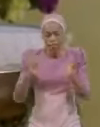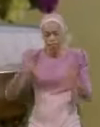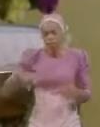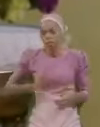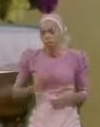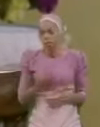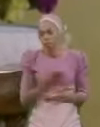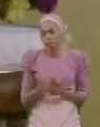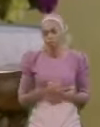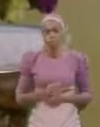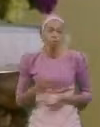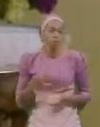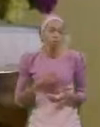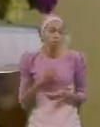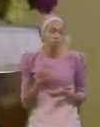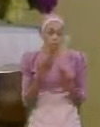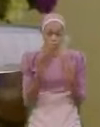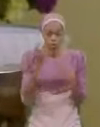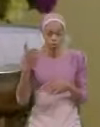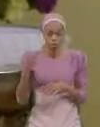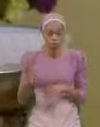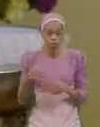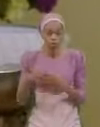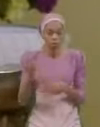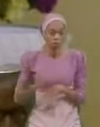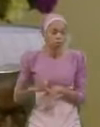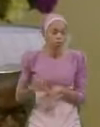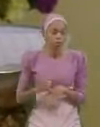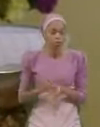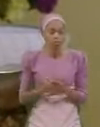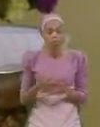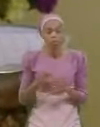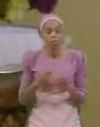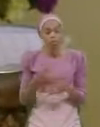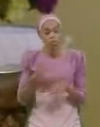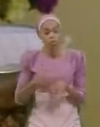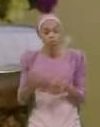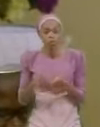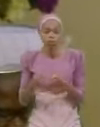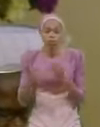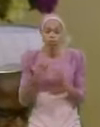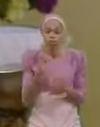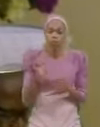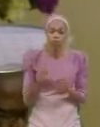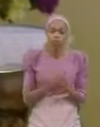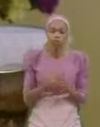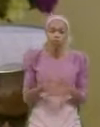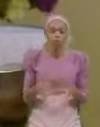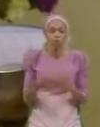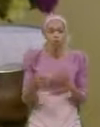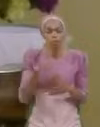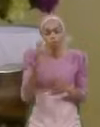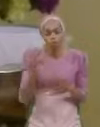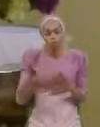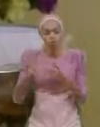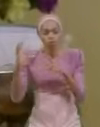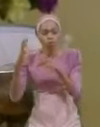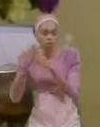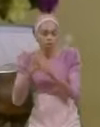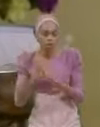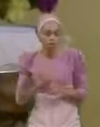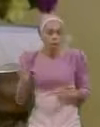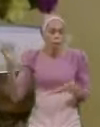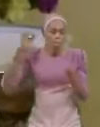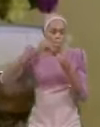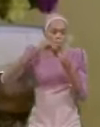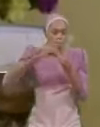quand les questions sont posées nous comprenons mieux les écritures nous comprenons mieux l'enseignement mais ce que nous devons comprendre en répondant